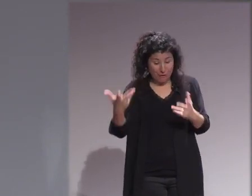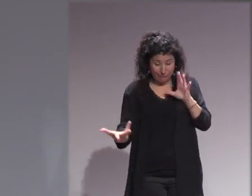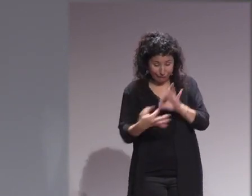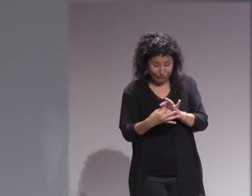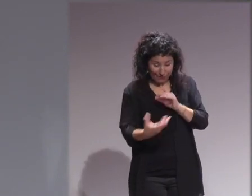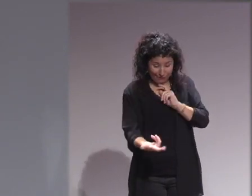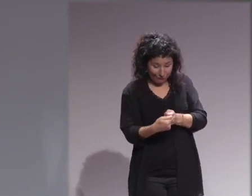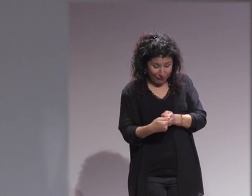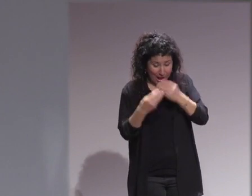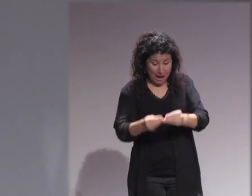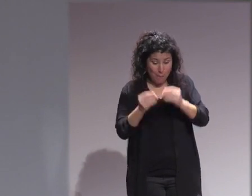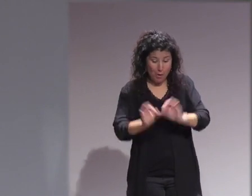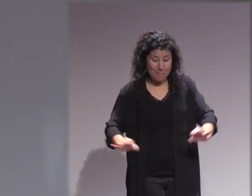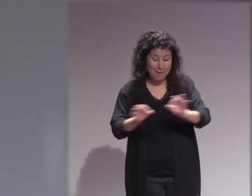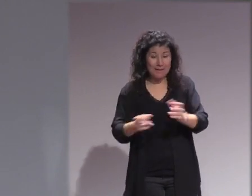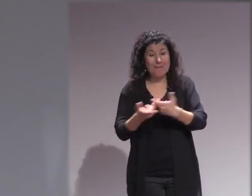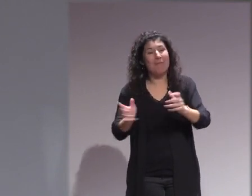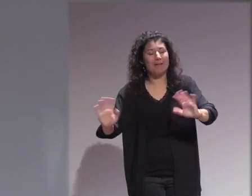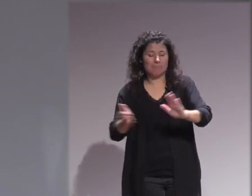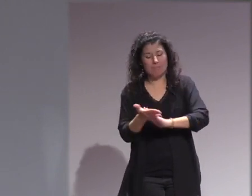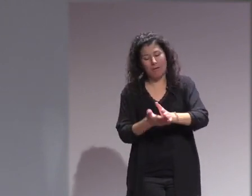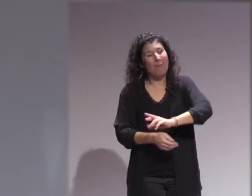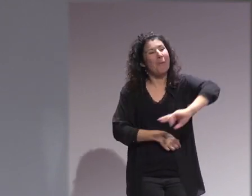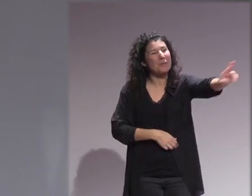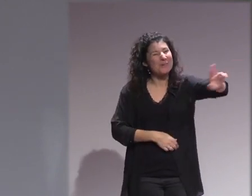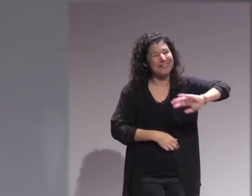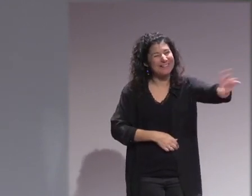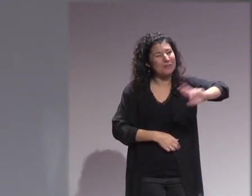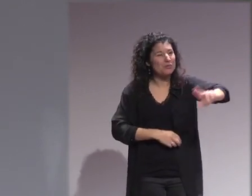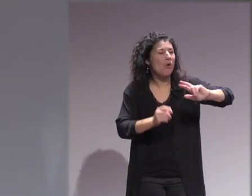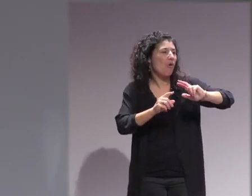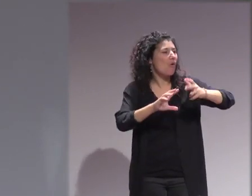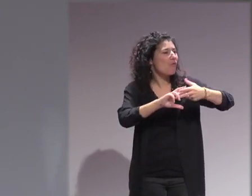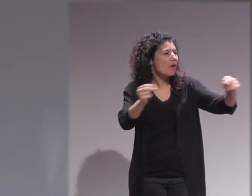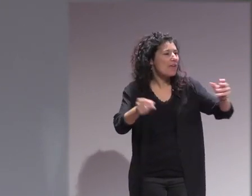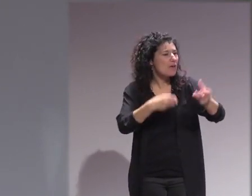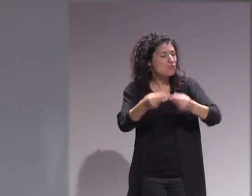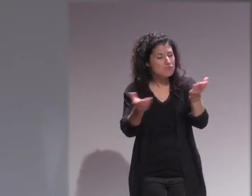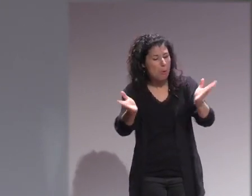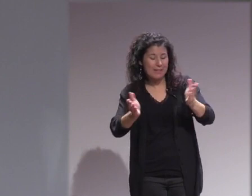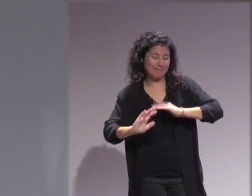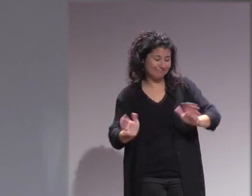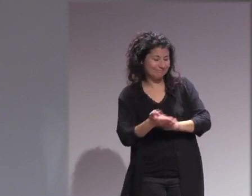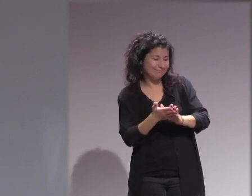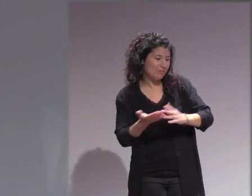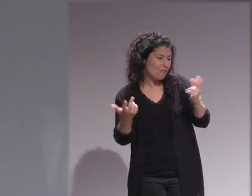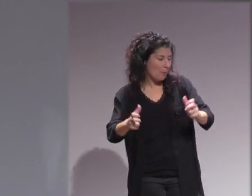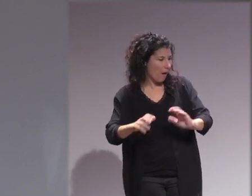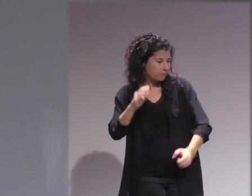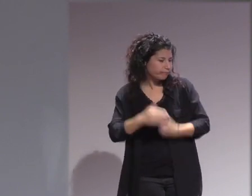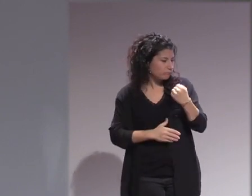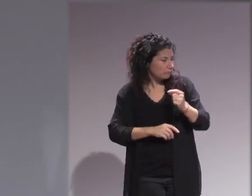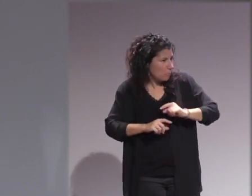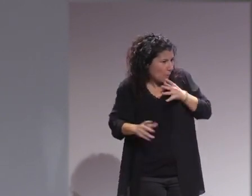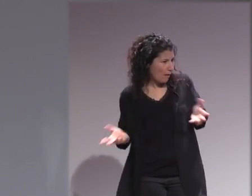Mais c'est quand même pas une raison pour emmener vos enfants en foyer ou pour les ramener à l'hôpital. Donc cette vision-là aussi